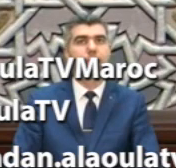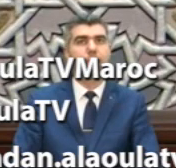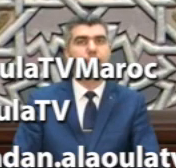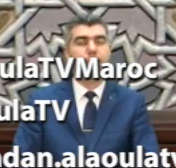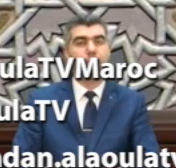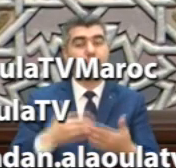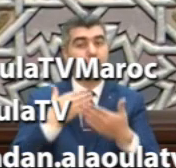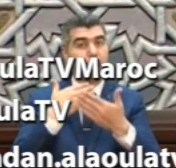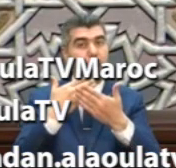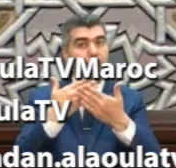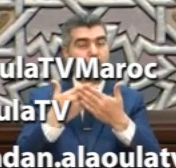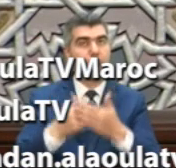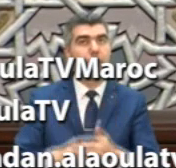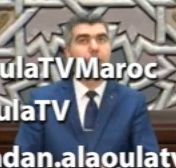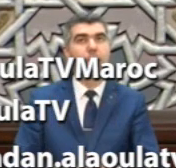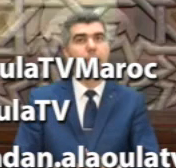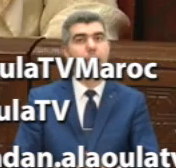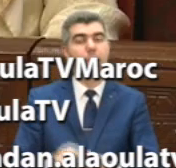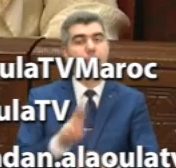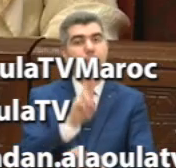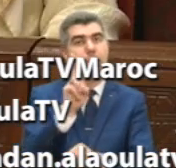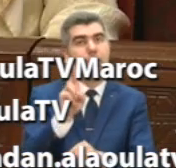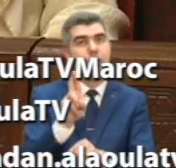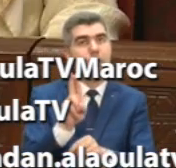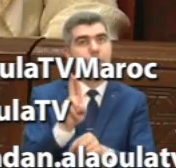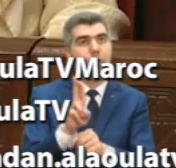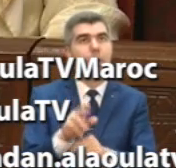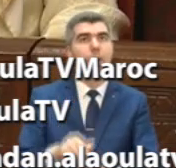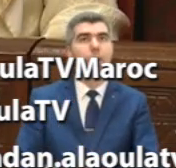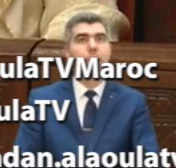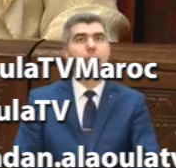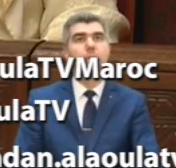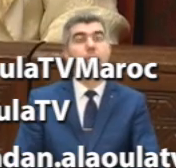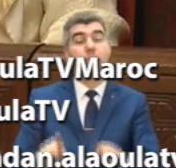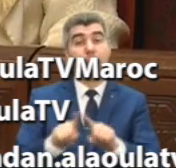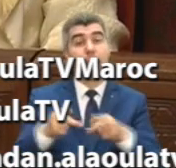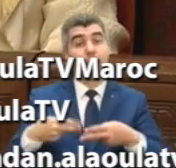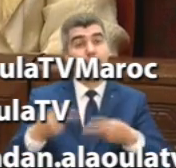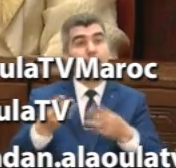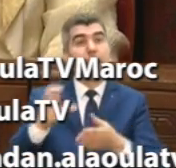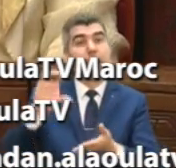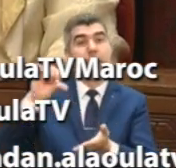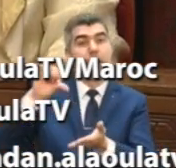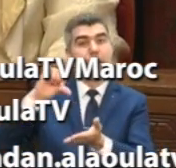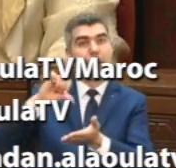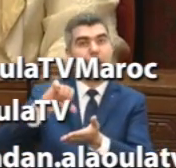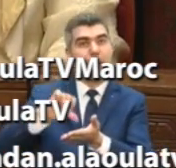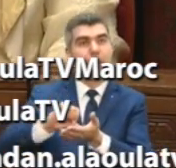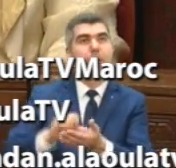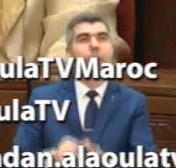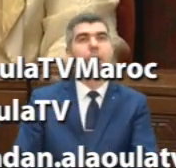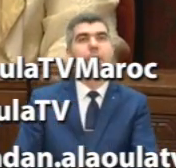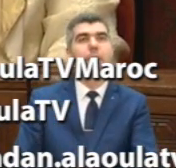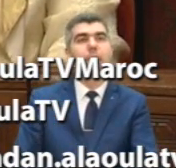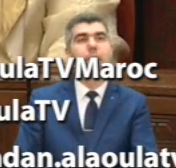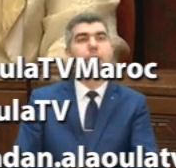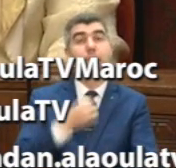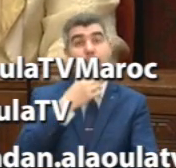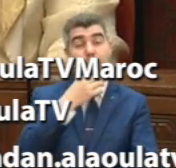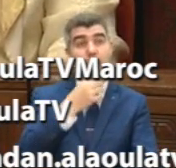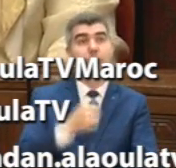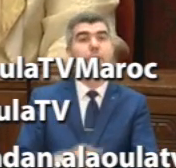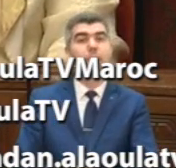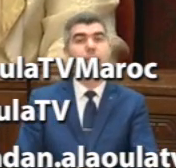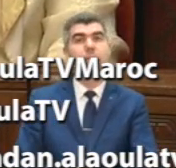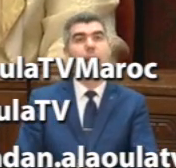شكرا سيد نائب المحترم على سؤالكم المتوجه للدار البيضاء الكبرى. اللي نبغي نقول لكم سيد نائب المحترم هو